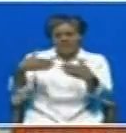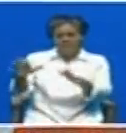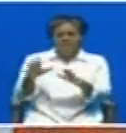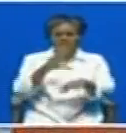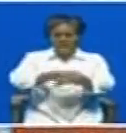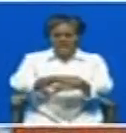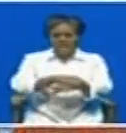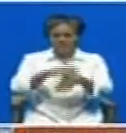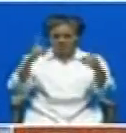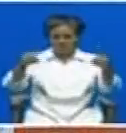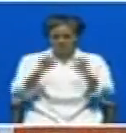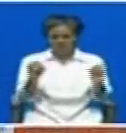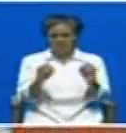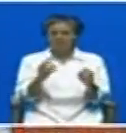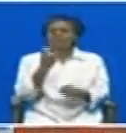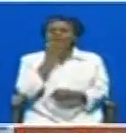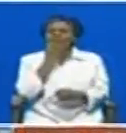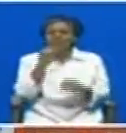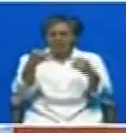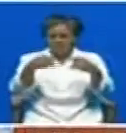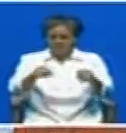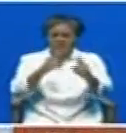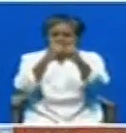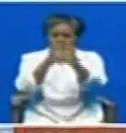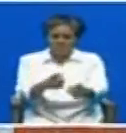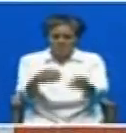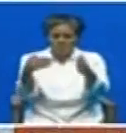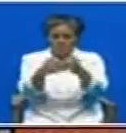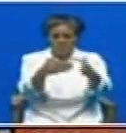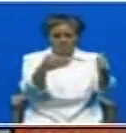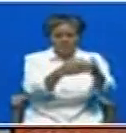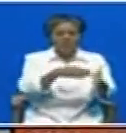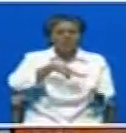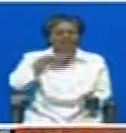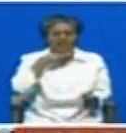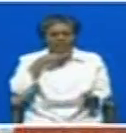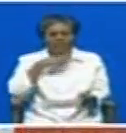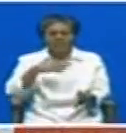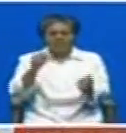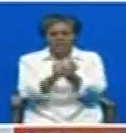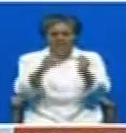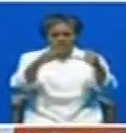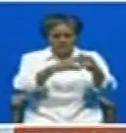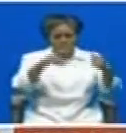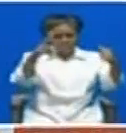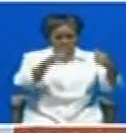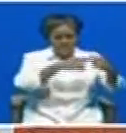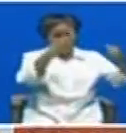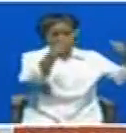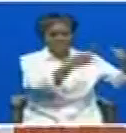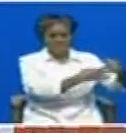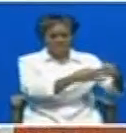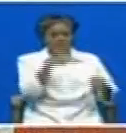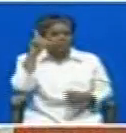kitu juhudi Za mzee kenyata Za kumtunuku zilikatizwa na kifo chake mwaka8 huko